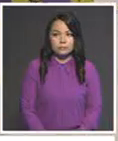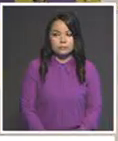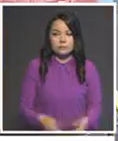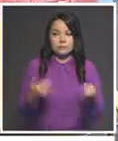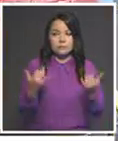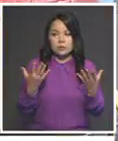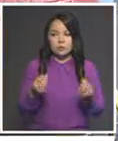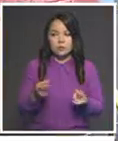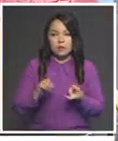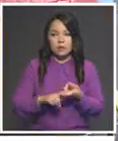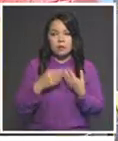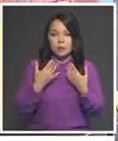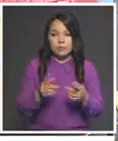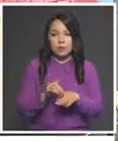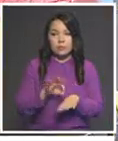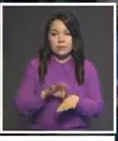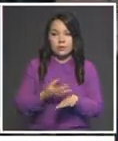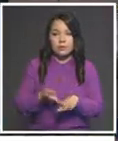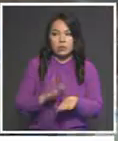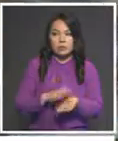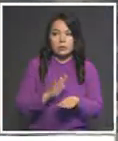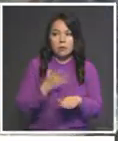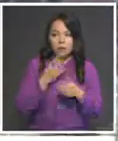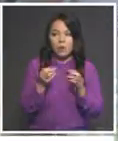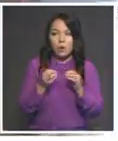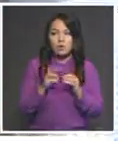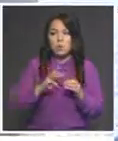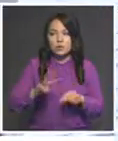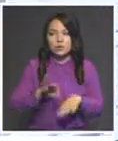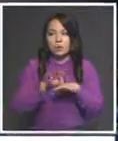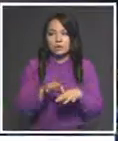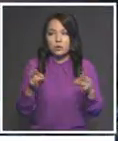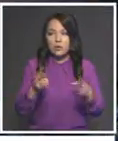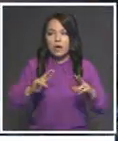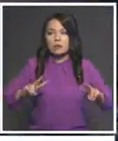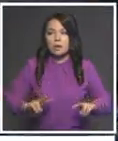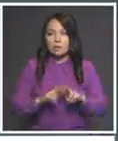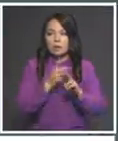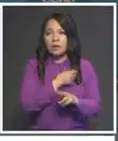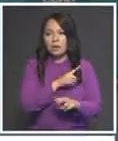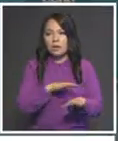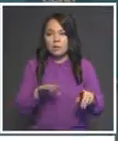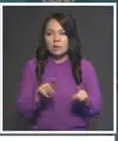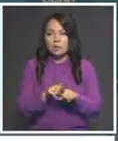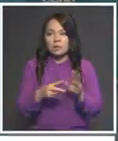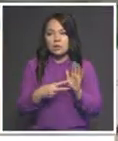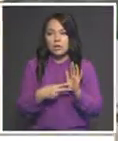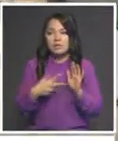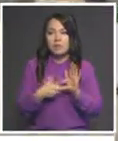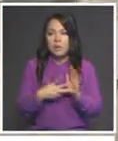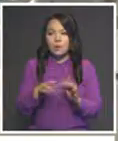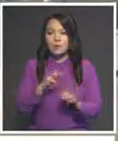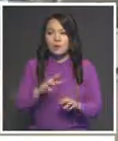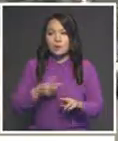Қазіргі талап бойынша жағдай ауыр науқастарға медициналық көмек 10 минуттың ішінде жетуі керек. Астаналық дәрігерлер бұл уақытты 7-8 минутқа